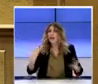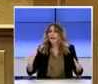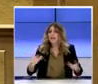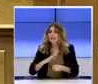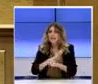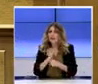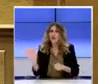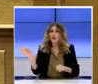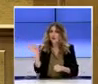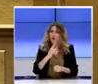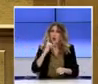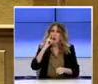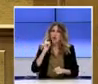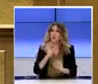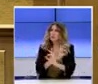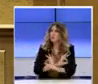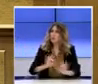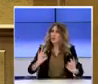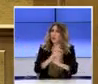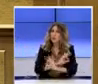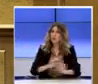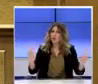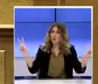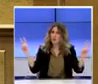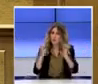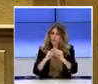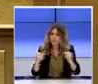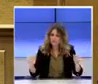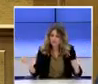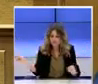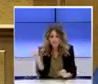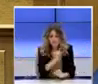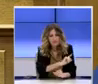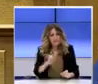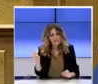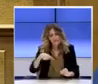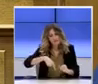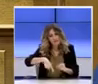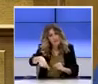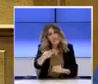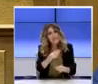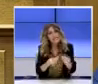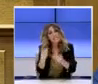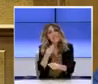μας. Ότι αναμένεται ένα τρίτο, ίσως χειρότερο κύμα πανδημίας.